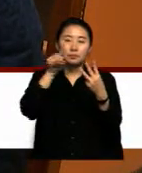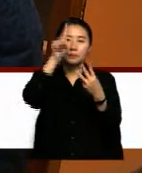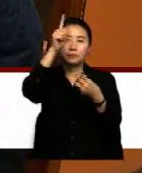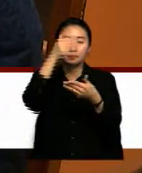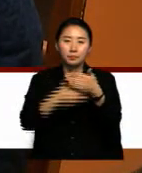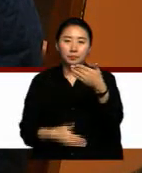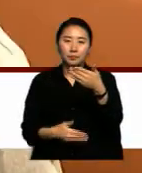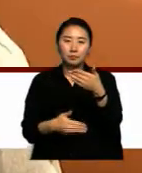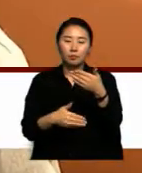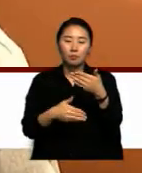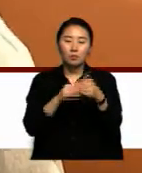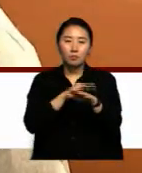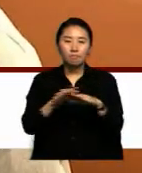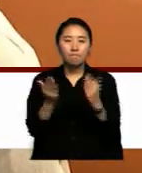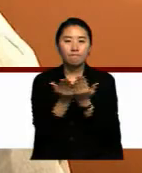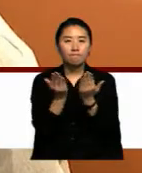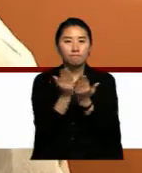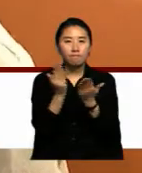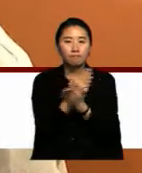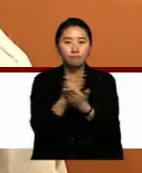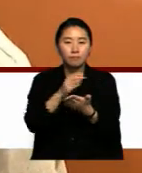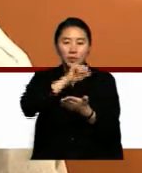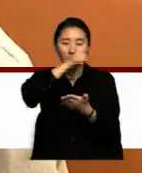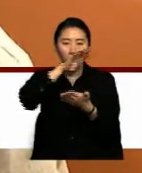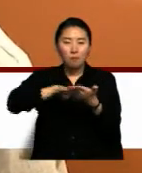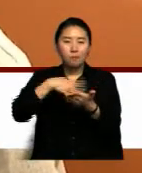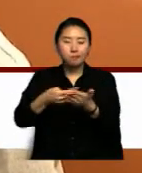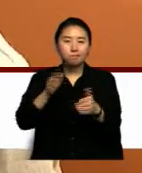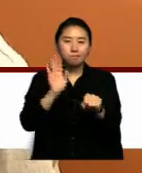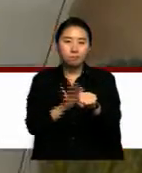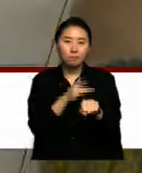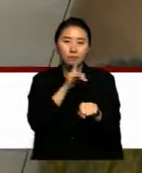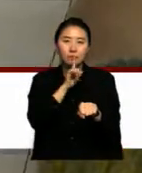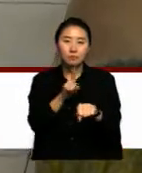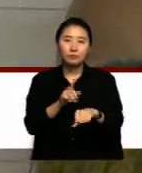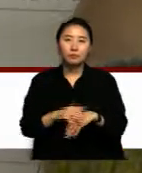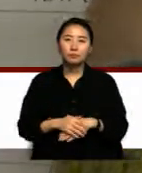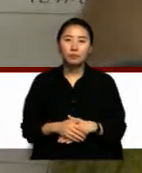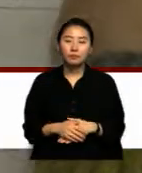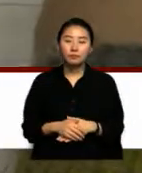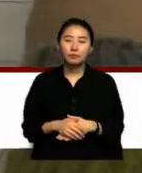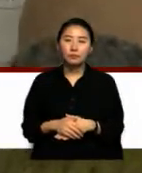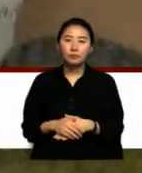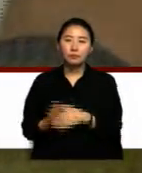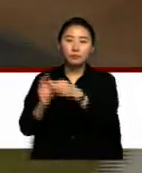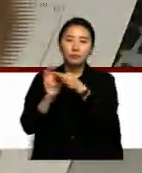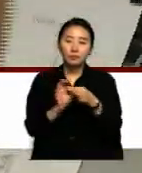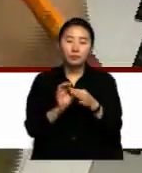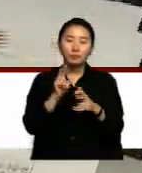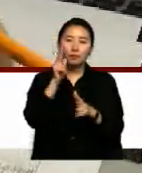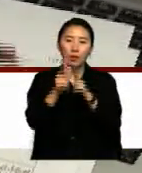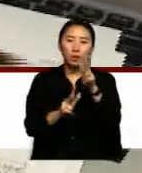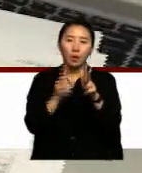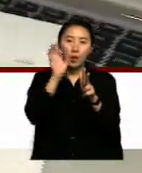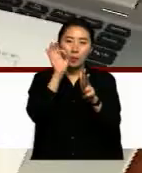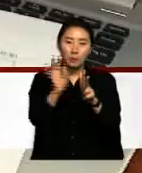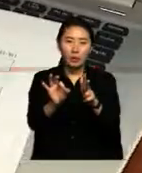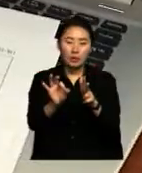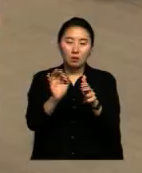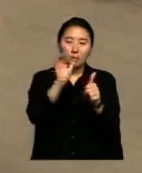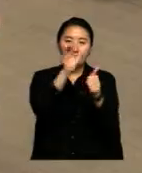남아 부적절한 예산 편성이라는 지적이 나오고 있습니다. 또 계속 사업비 2월과 같은